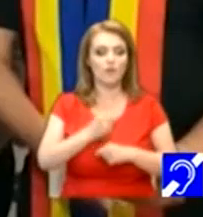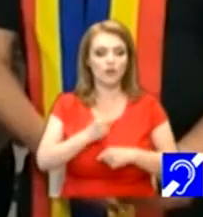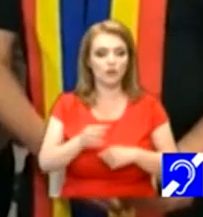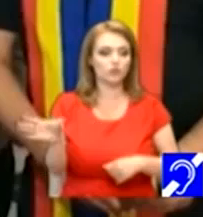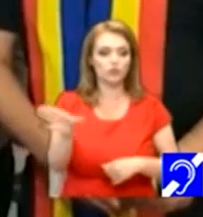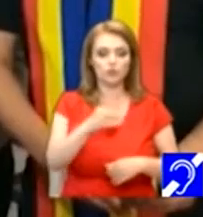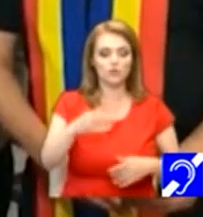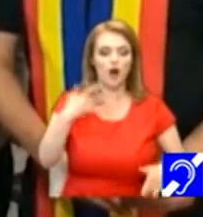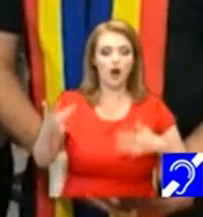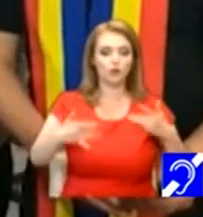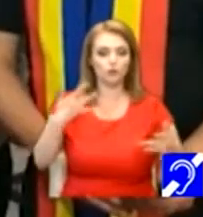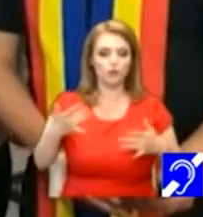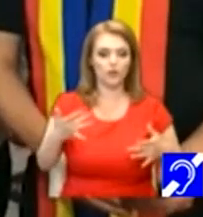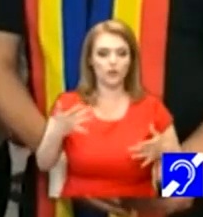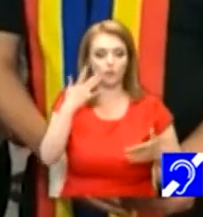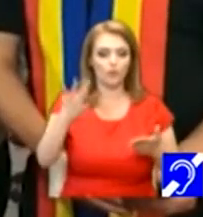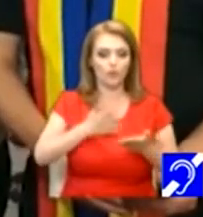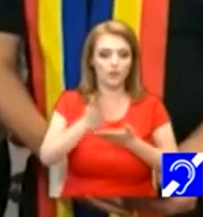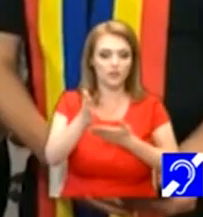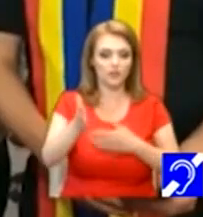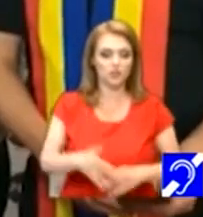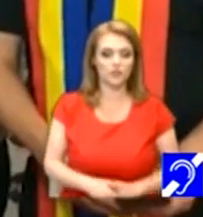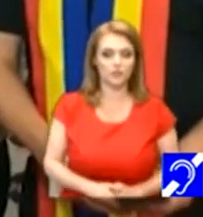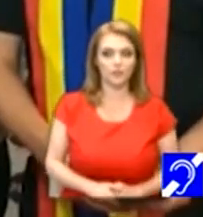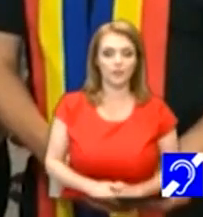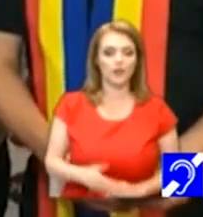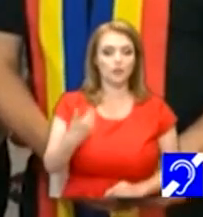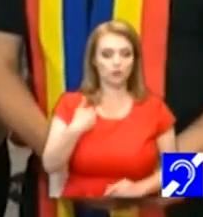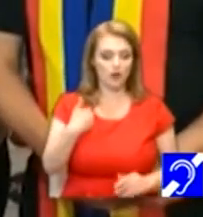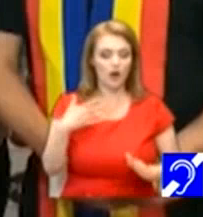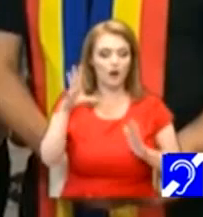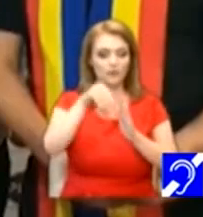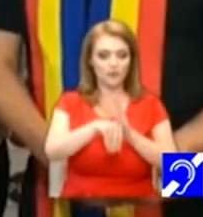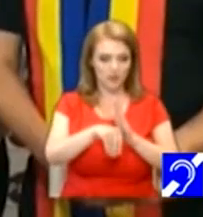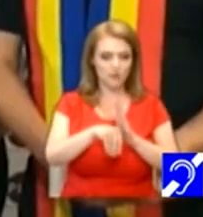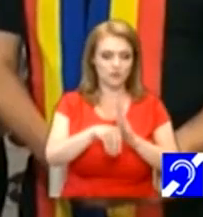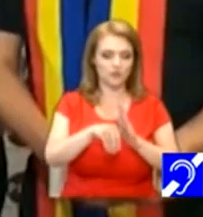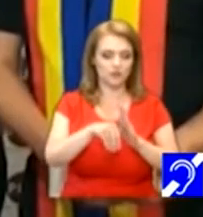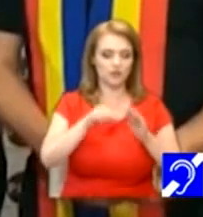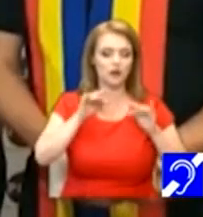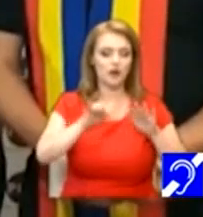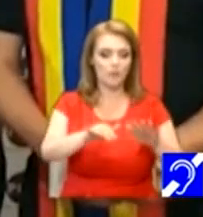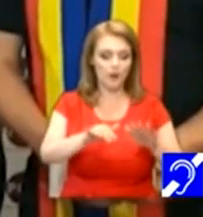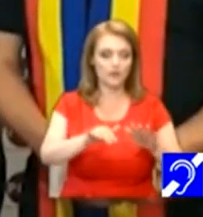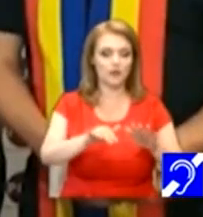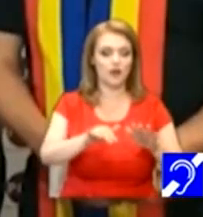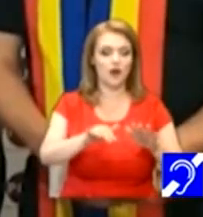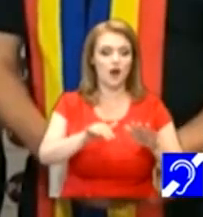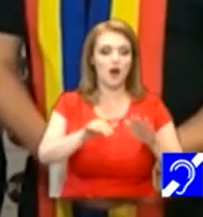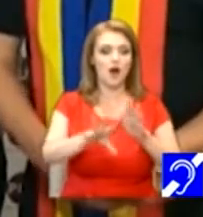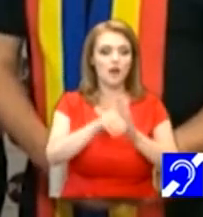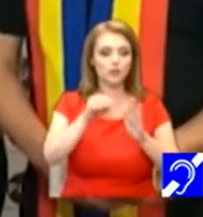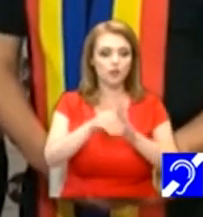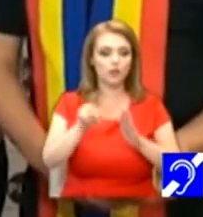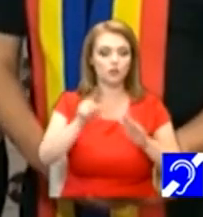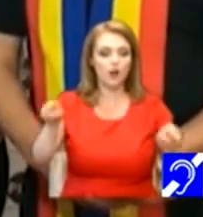toți actorii politici. Noi am intrat în campanie pentru a promova un adevăr